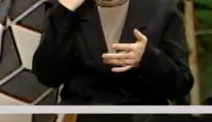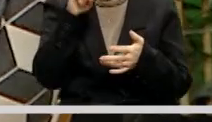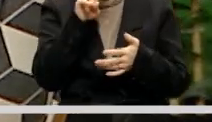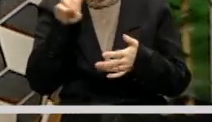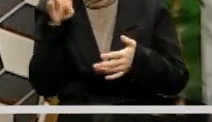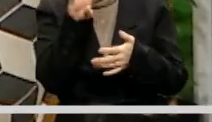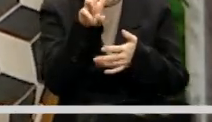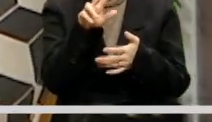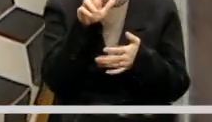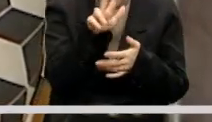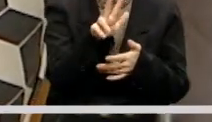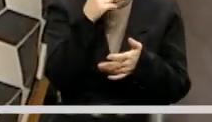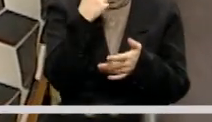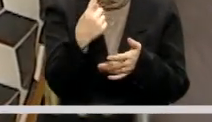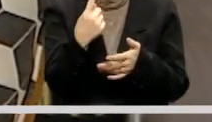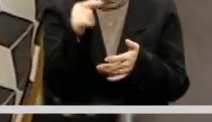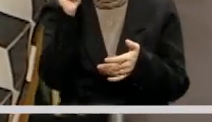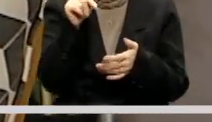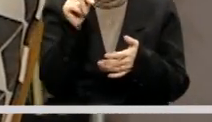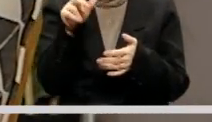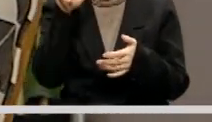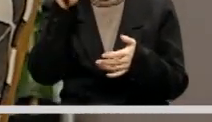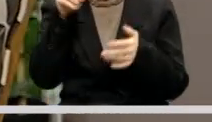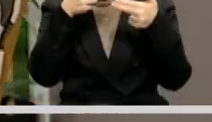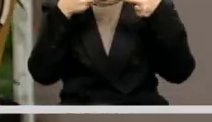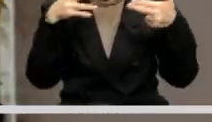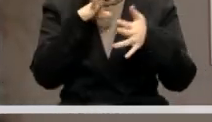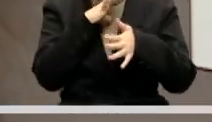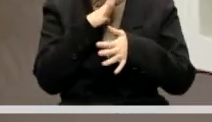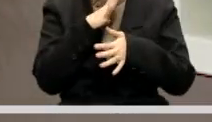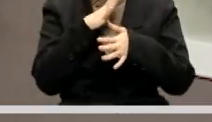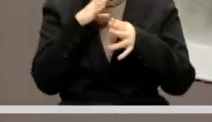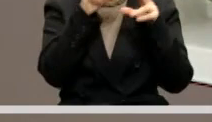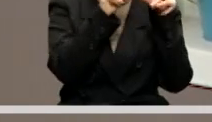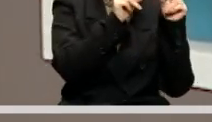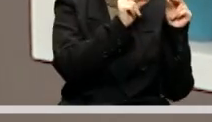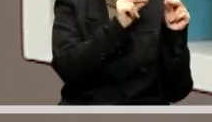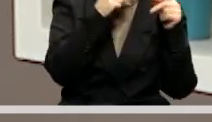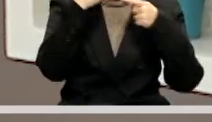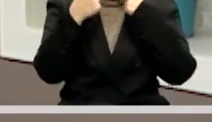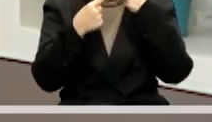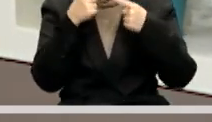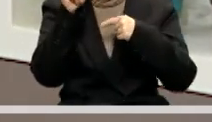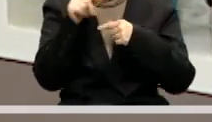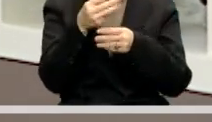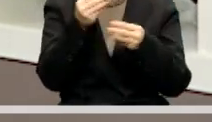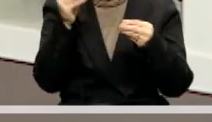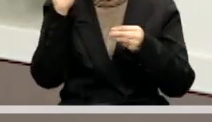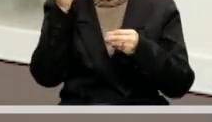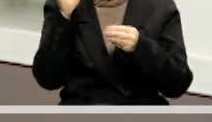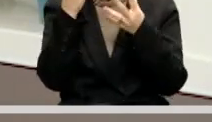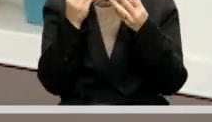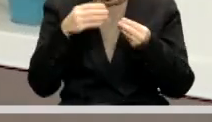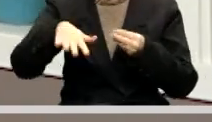artık mesela. Ve biz de bugün için iki güzel konu başlığı hazırladık efendim. Uyku alanında konuşacağız bugün. O çok kıymetli olan, hepimiz